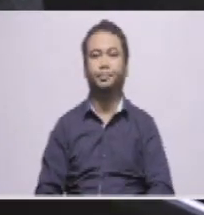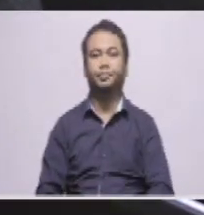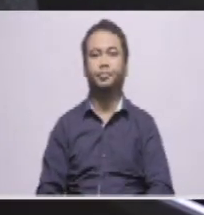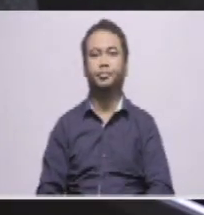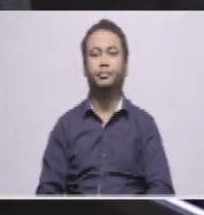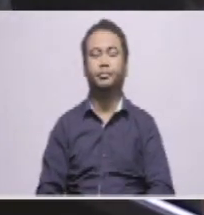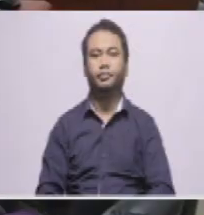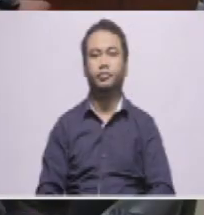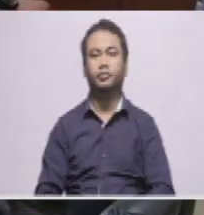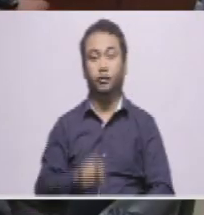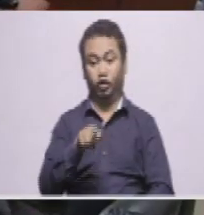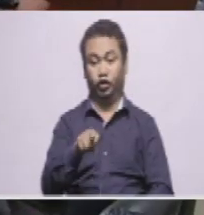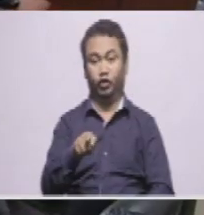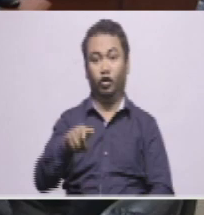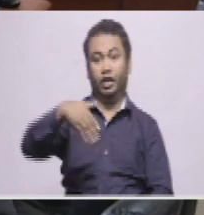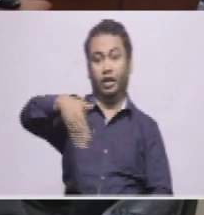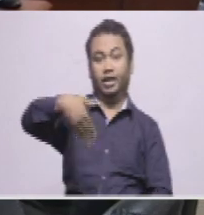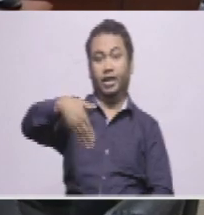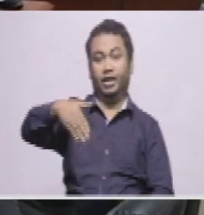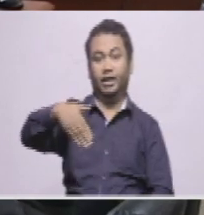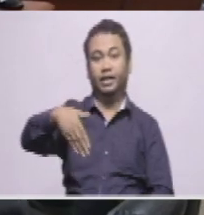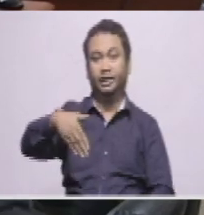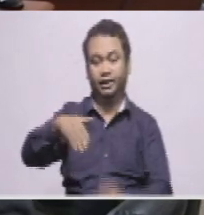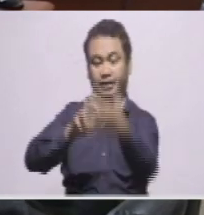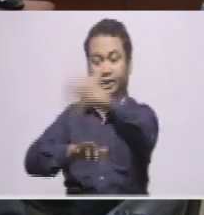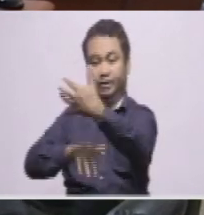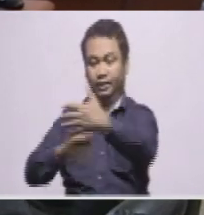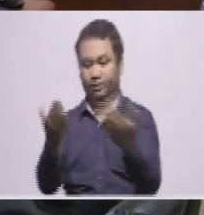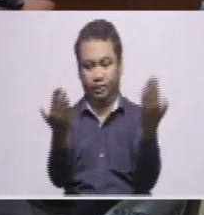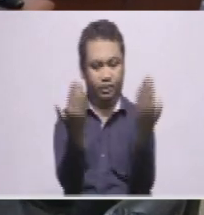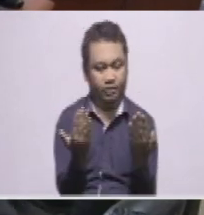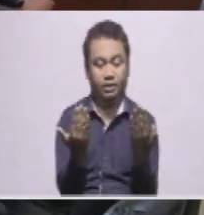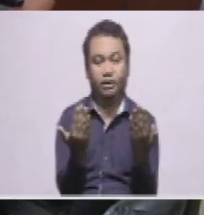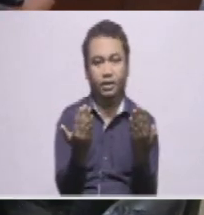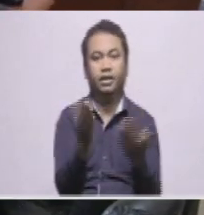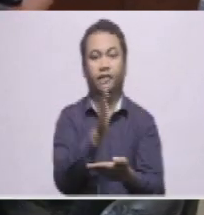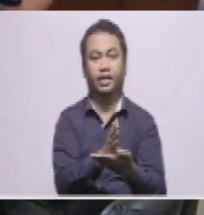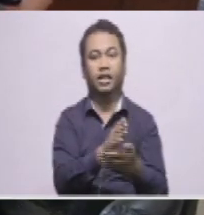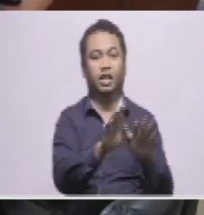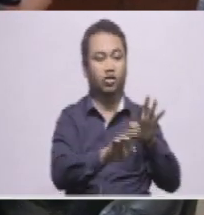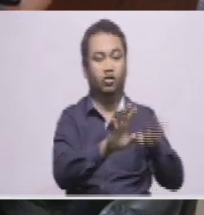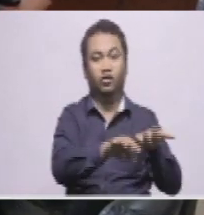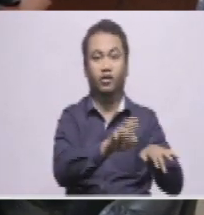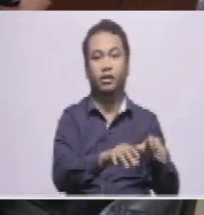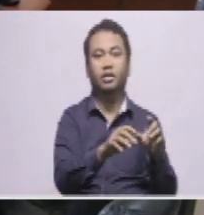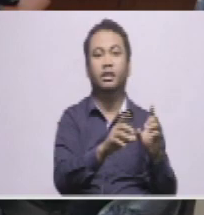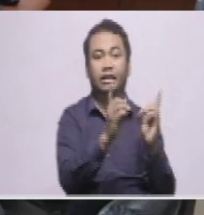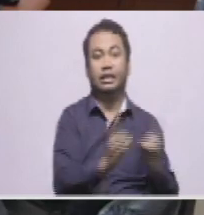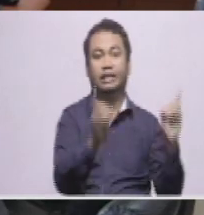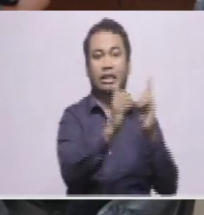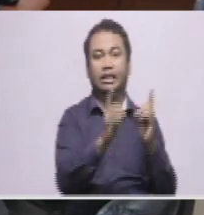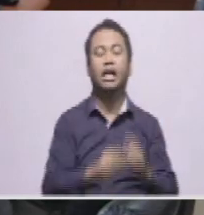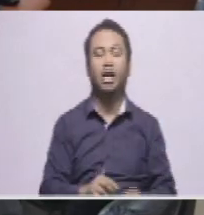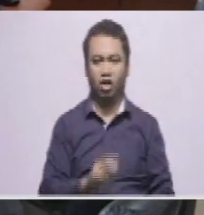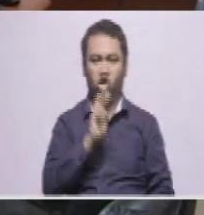an'io procès verbal scane io amin'n'ilay saisia natao teny anivon'ny distrika amin'ilay valim-pifidianana